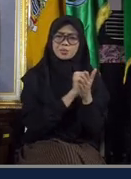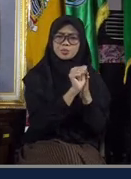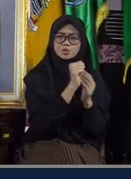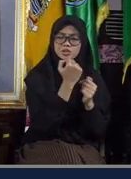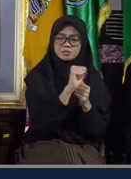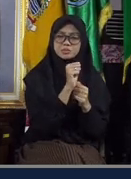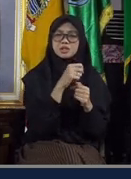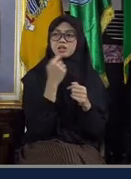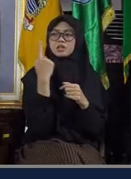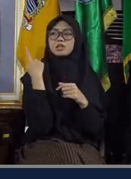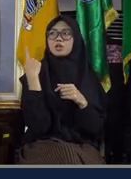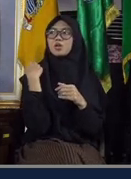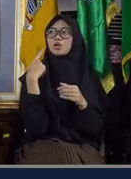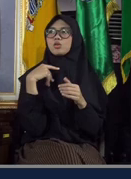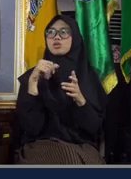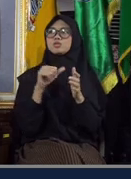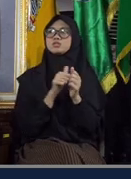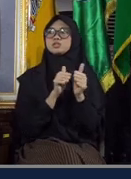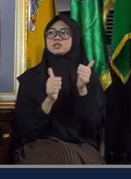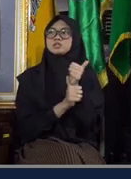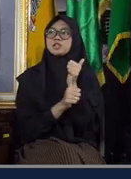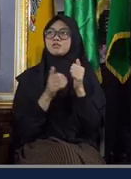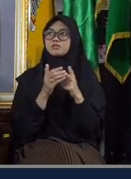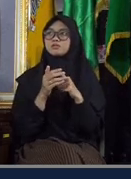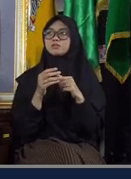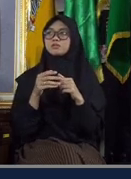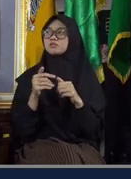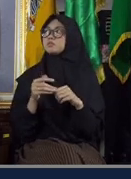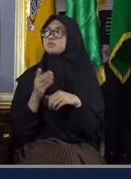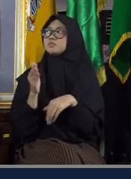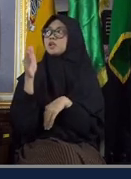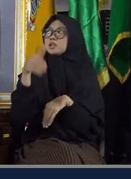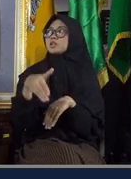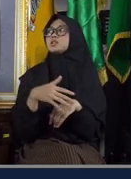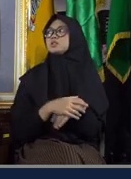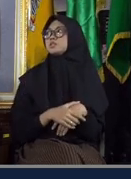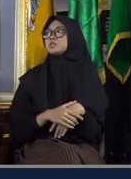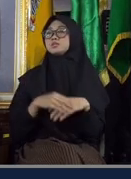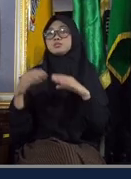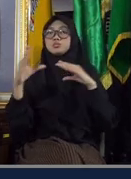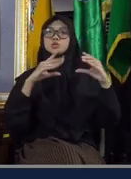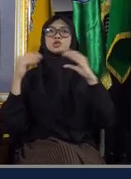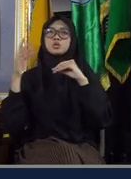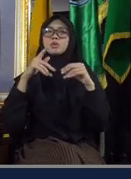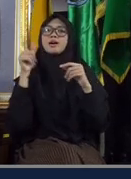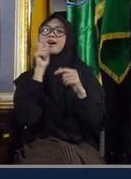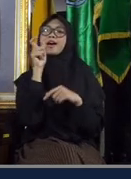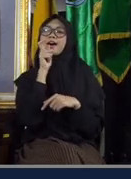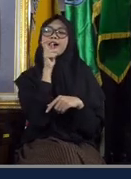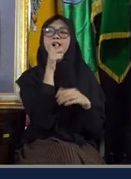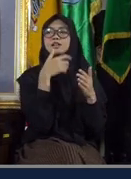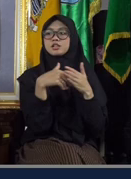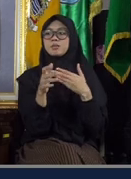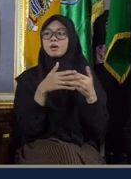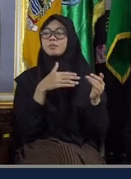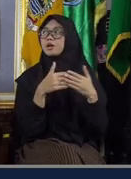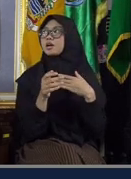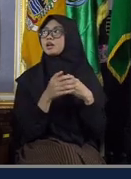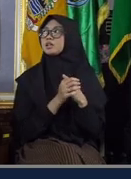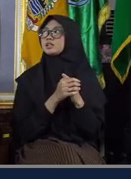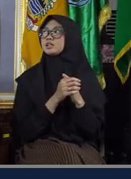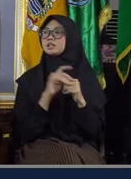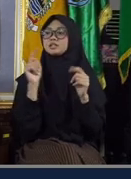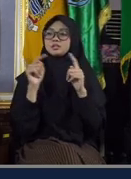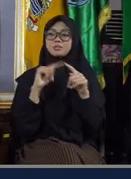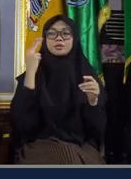saja nah ini kita ngomong jadi musrembang nya kita boleh bercanda sambil guyon Guyon Maton ini Grobogan